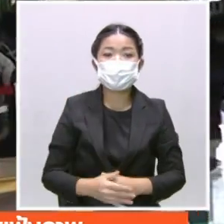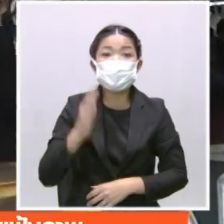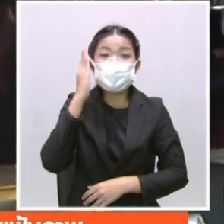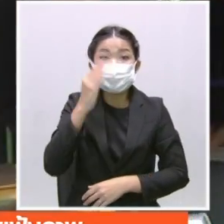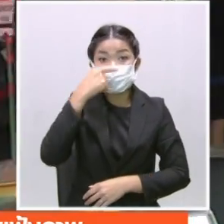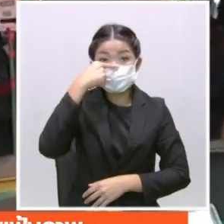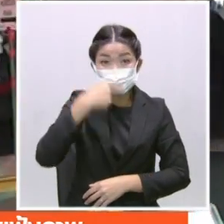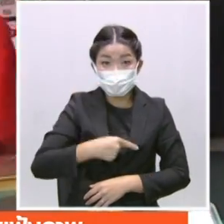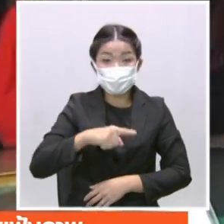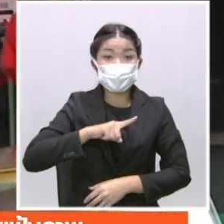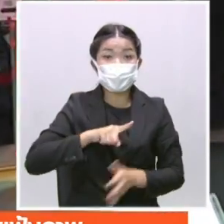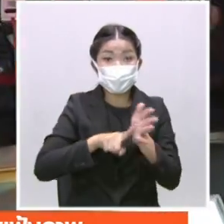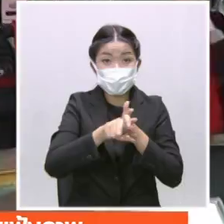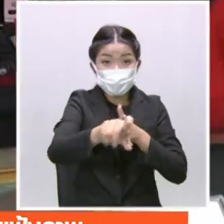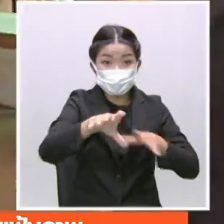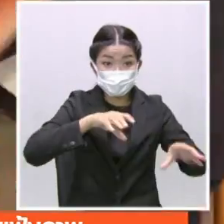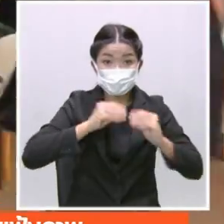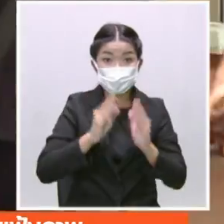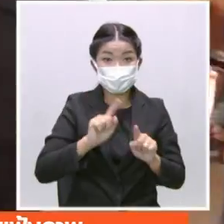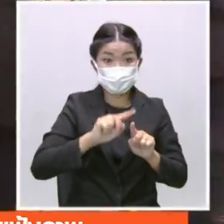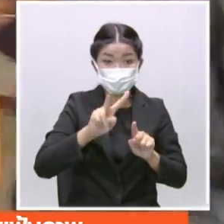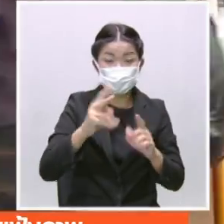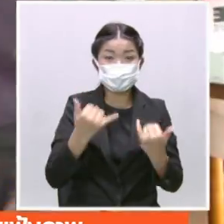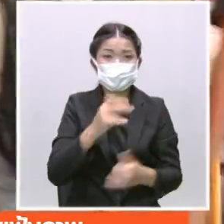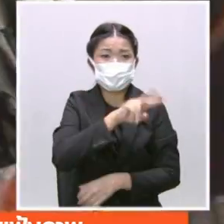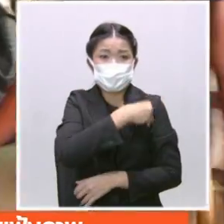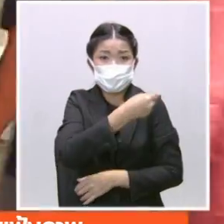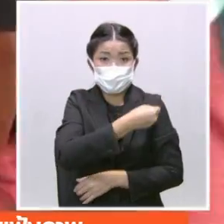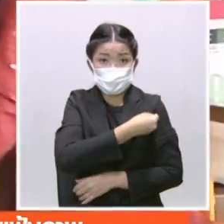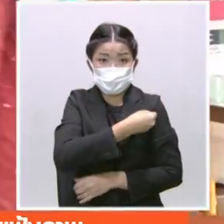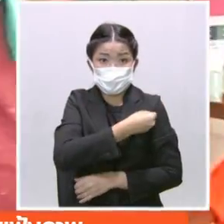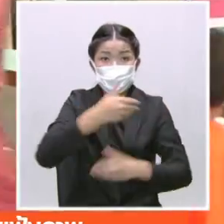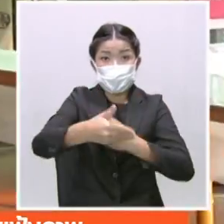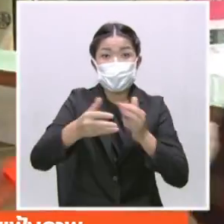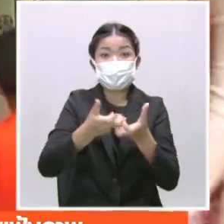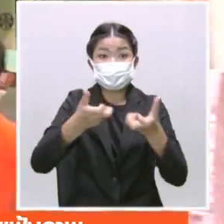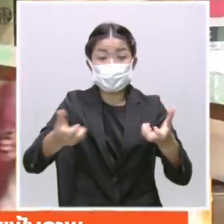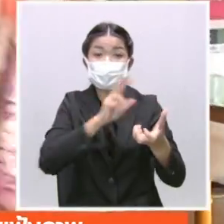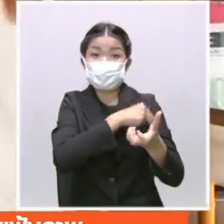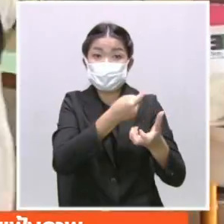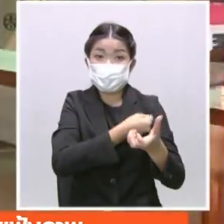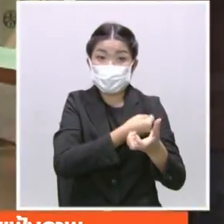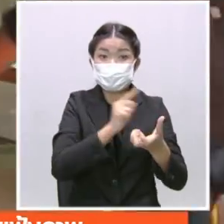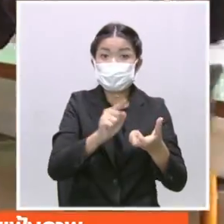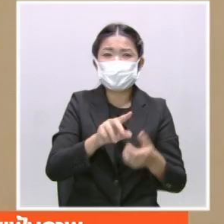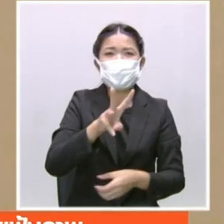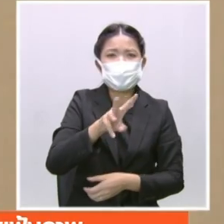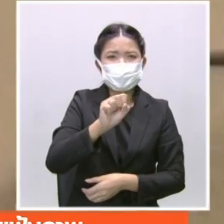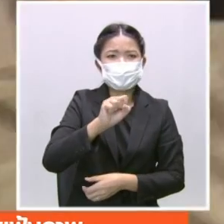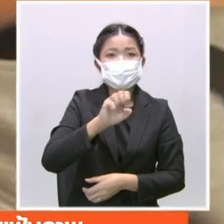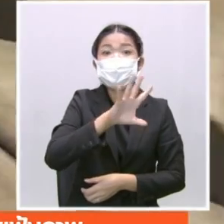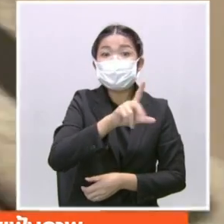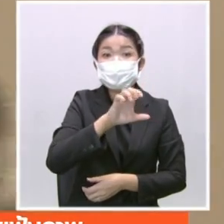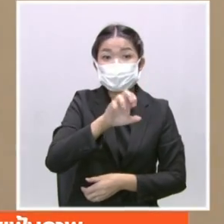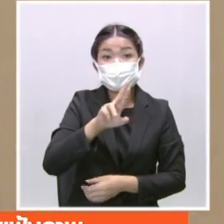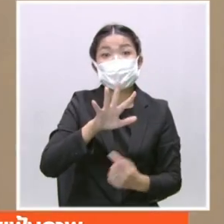ชายชาวไทยที่ติดเชื้อรายที่2นะคะยังอยู่ระหว่างการรักษาตัวในห้องแยกกักโรคที่โรงพยาบาลวชิระพยาบาลใน